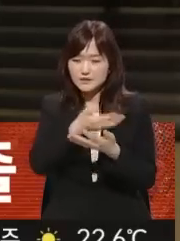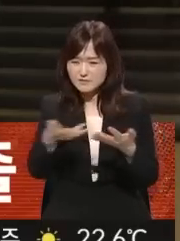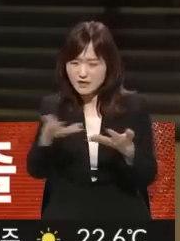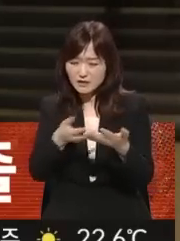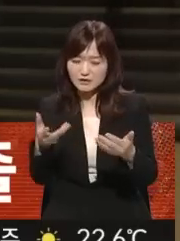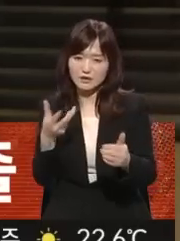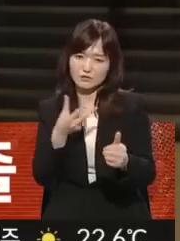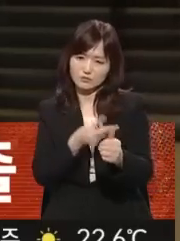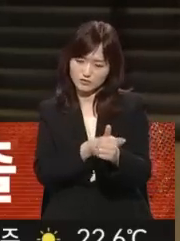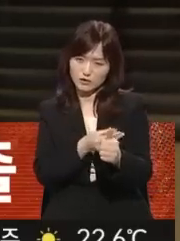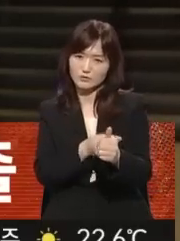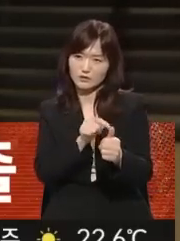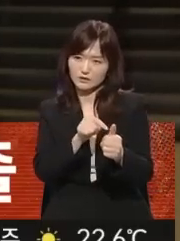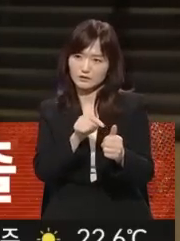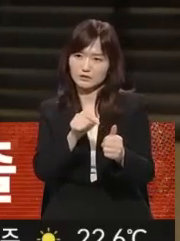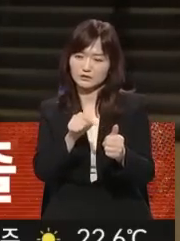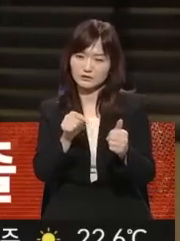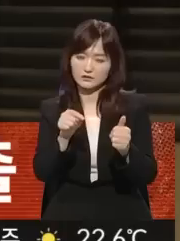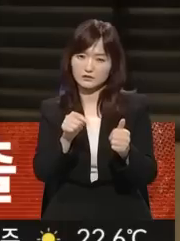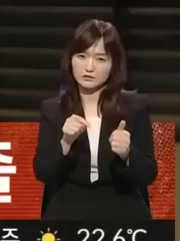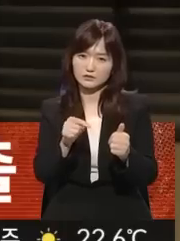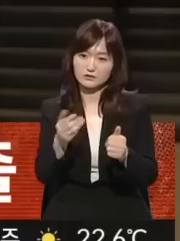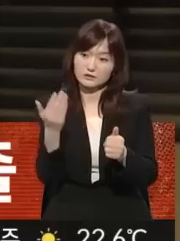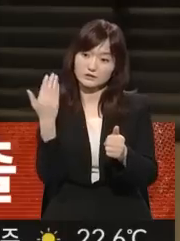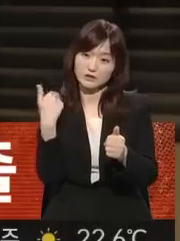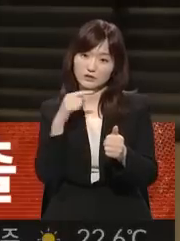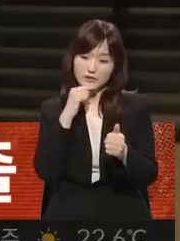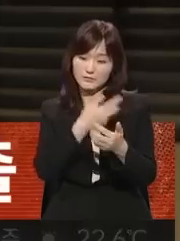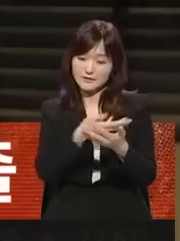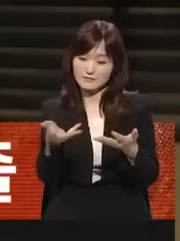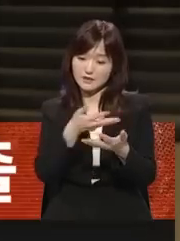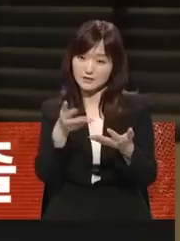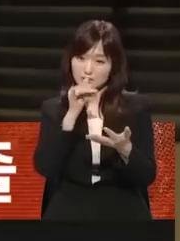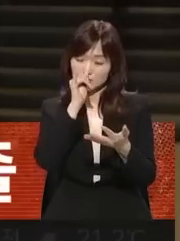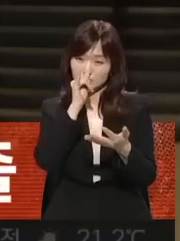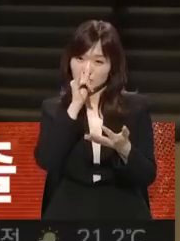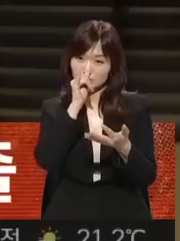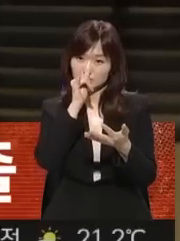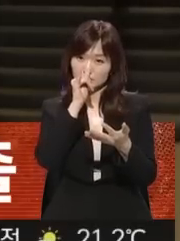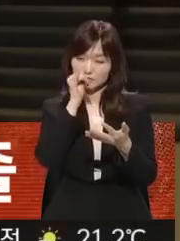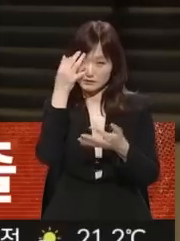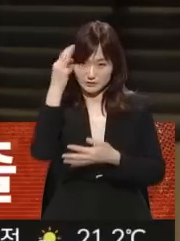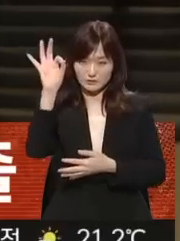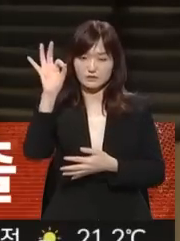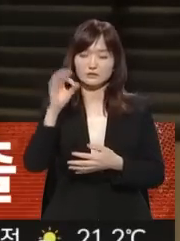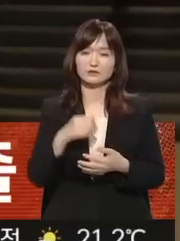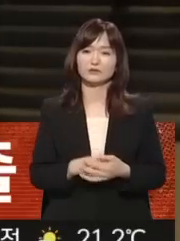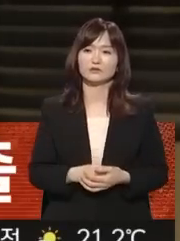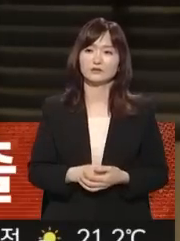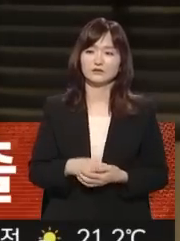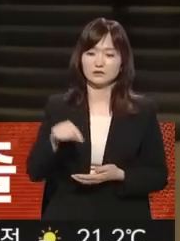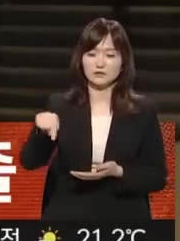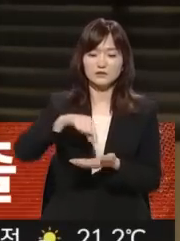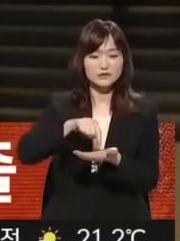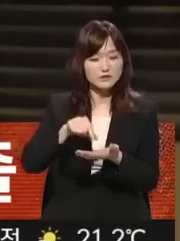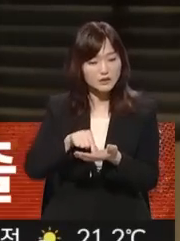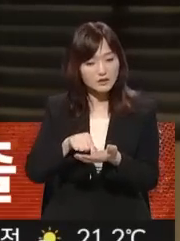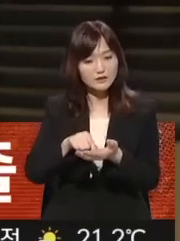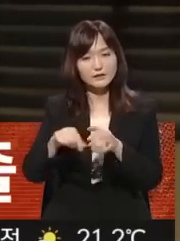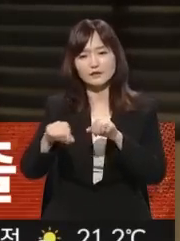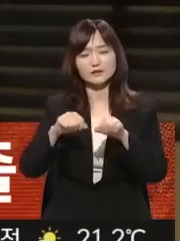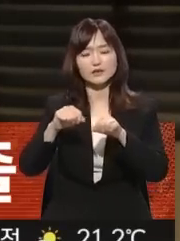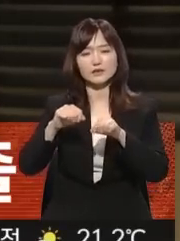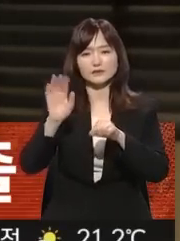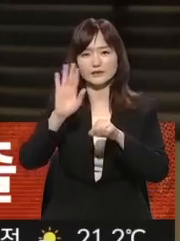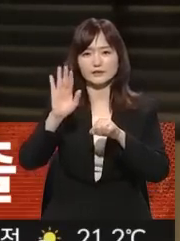그 사이에 어떤 과다 출혈이 발생했을 가능성이 매우 높다라고 법원이 판단을 한 거고 그에 대해서 적절한 조치를 취하지 않았다는